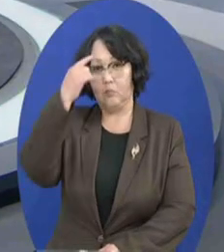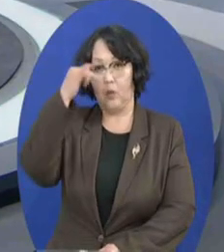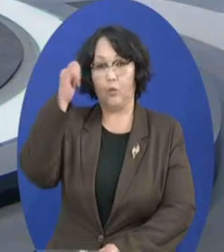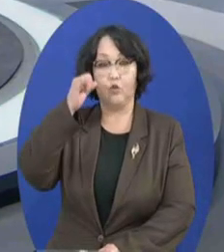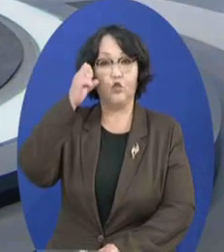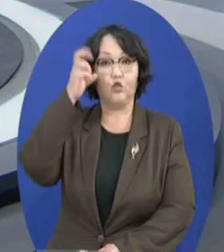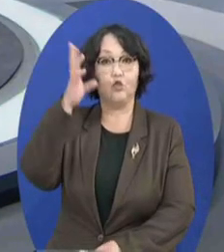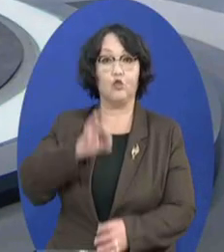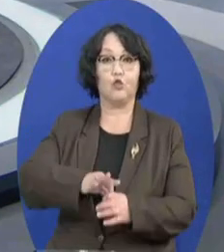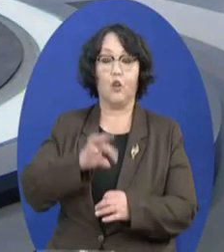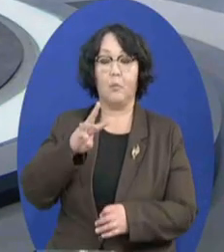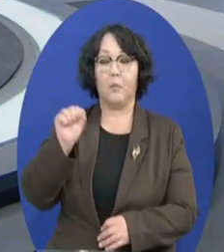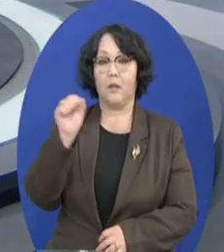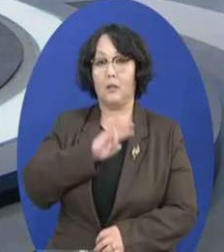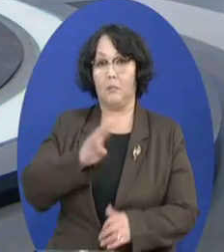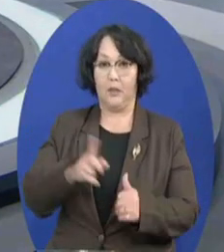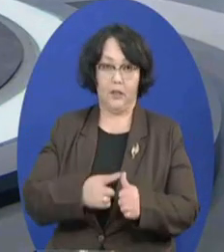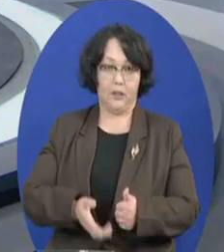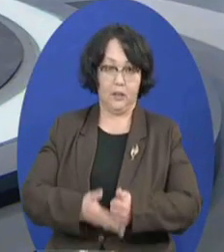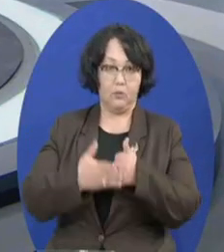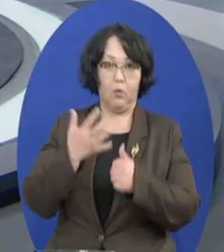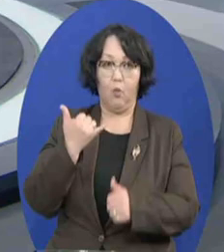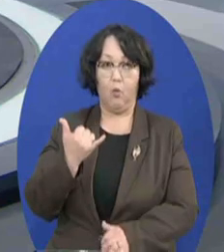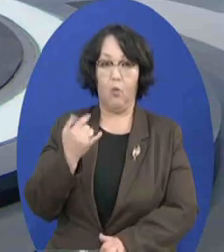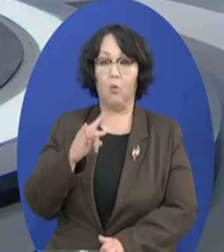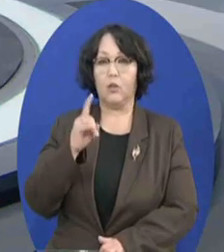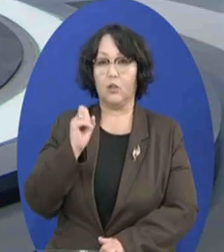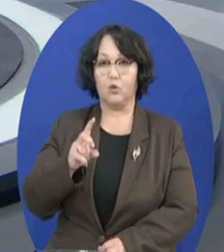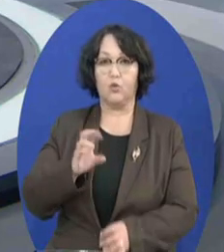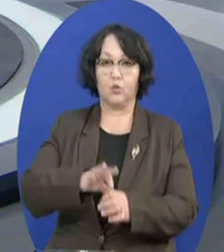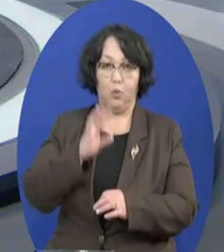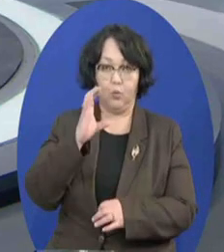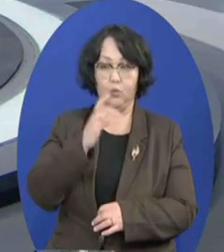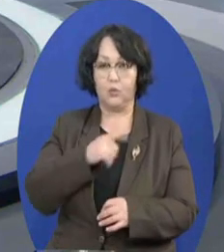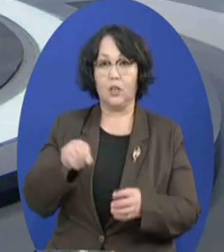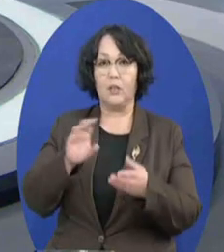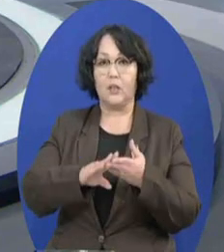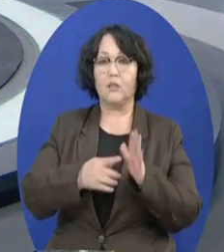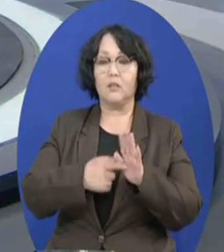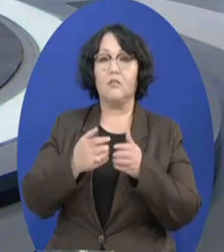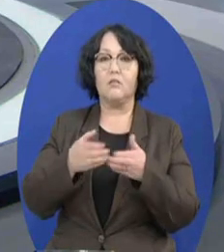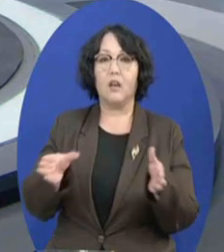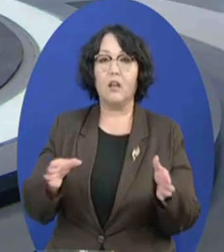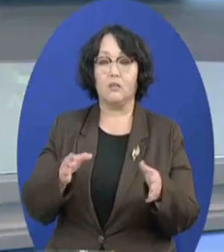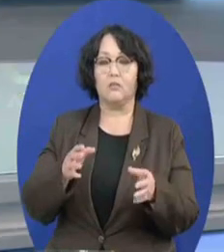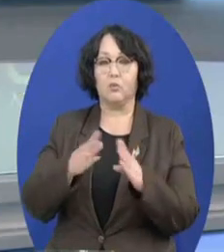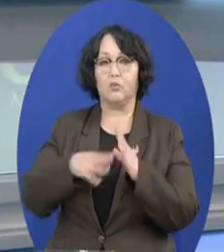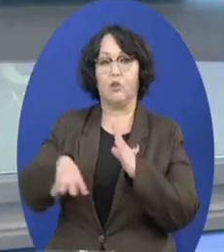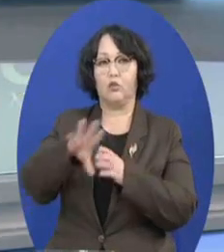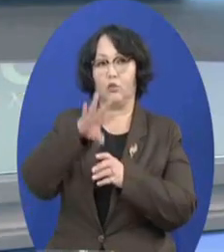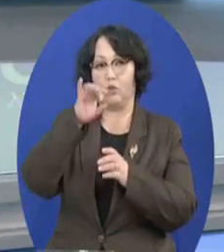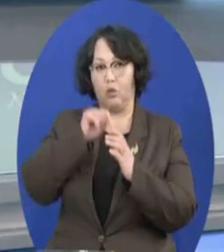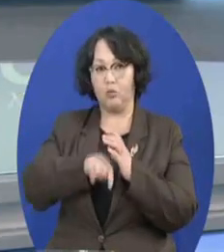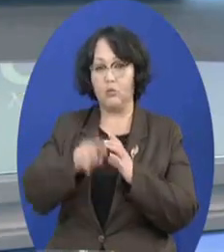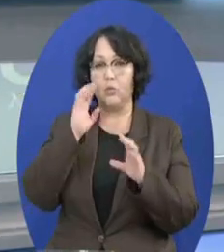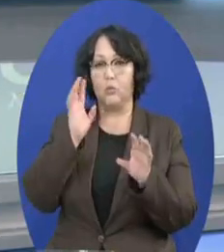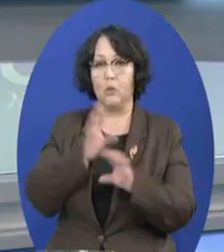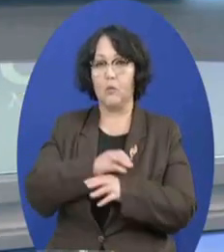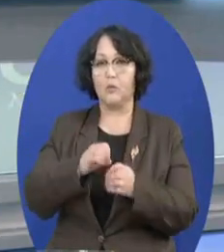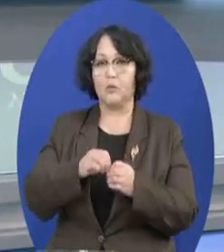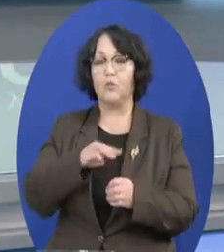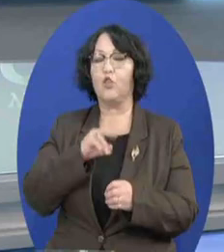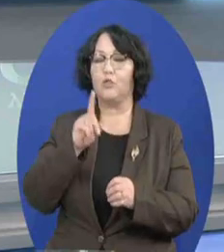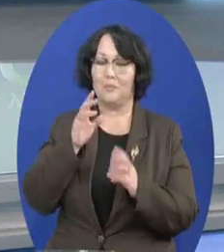Монгол улсын ерөнхийлөгч сонгуульд Монгол Радио намаас нэр дэвшигч Ухнаагийн хөрөлсөхийн сонгуулийн сурталчилгааны нээлт тусгаар тогтнол ёрдонд боллоо. Монголчуудад хэв